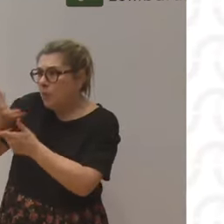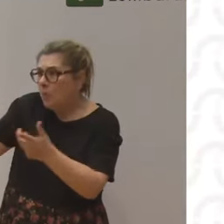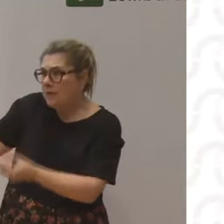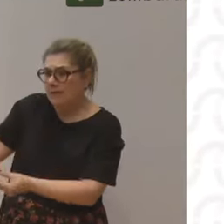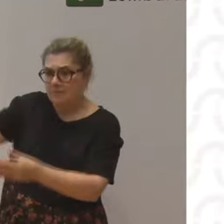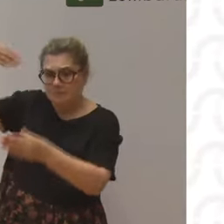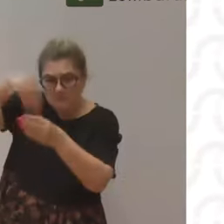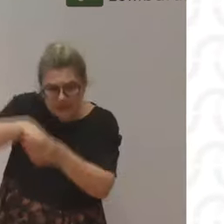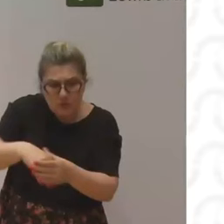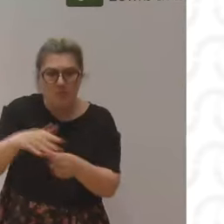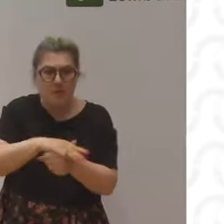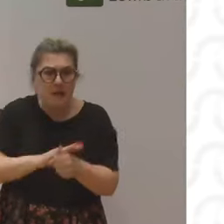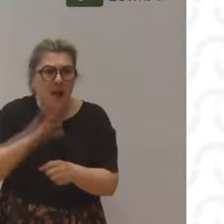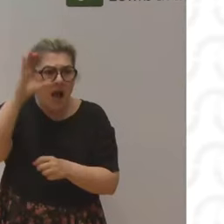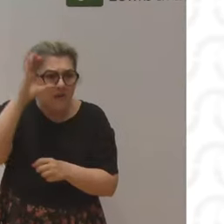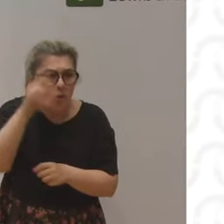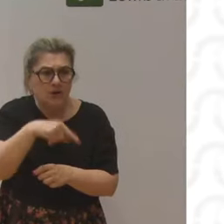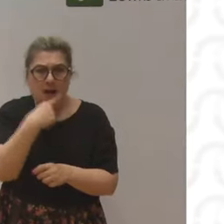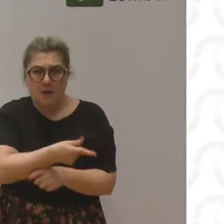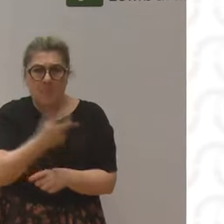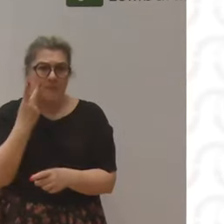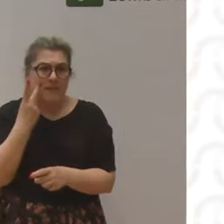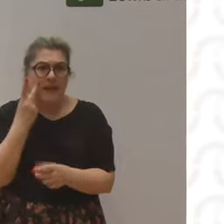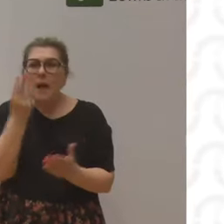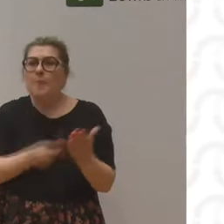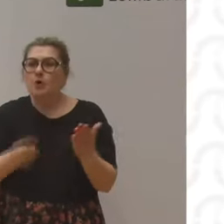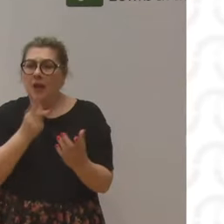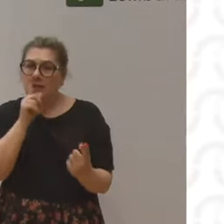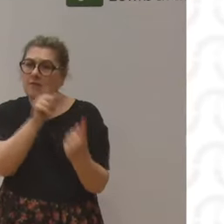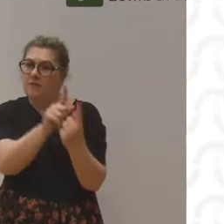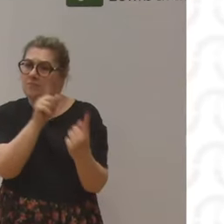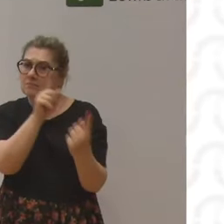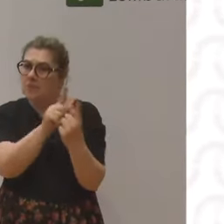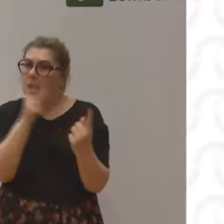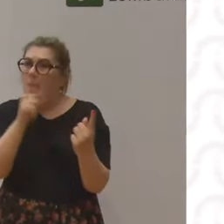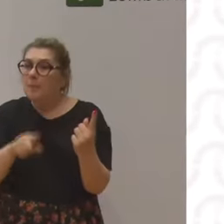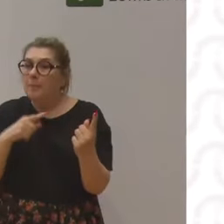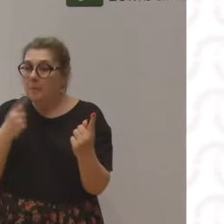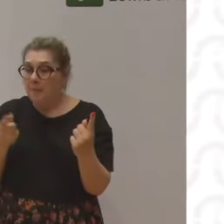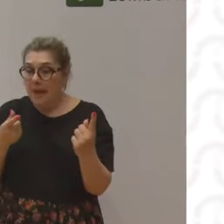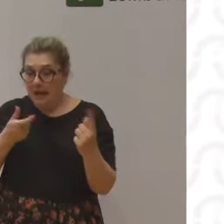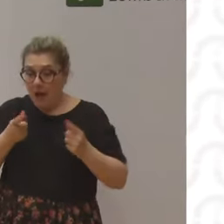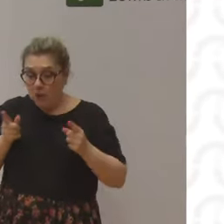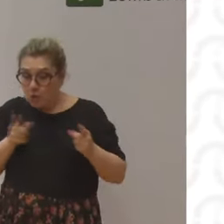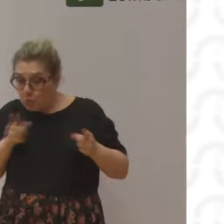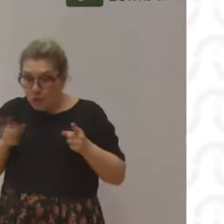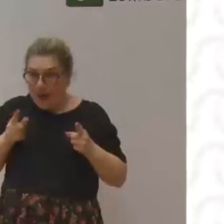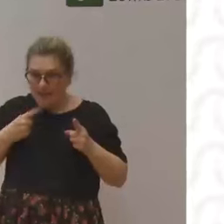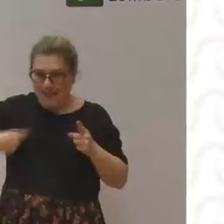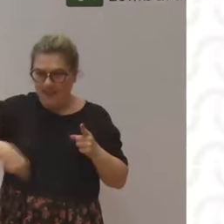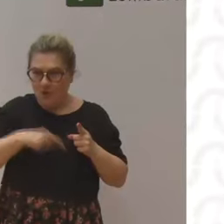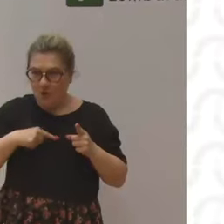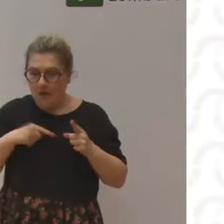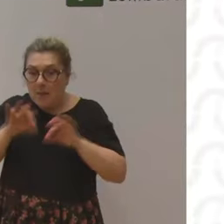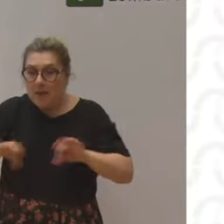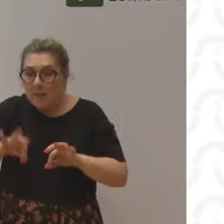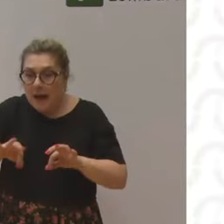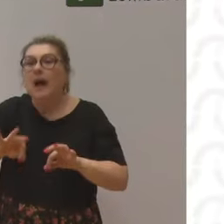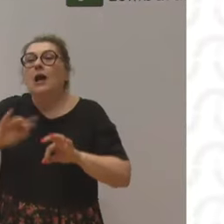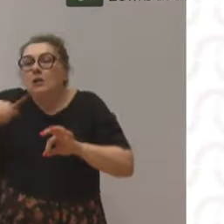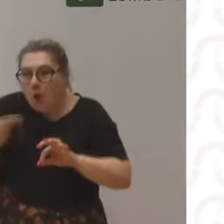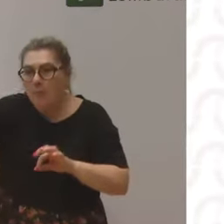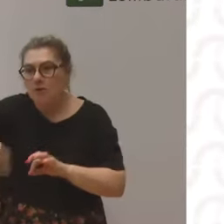capirle, ascoltarle, e quindi fare dei progetti individualizzati, ripeto, per un durante di noi che prepari adeguatamente il dopo di noi.